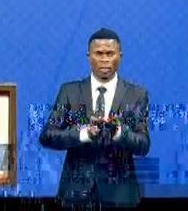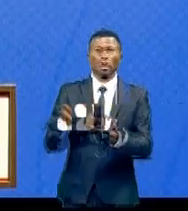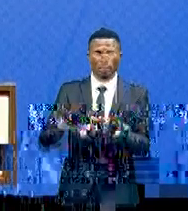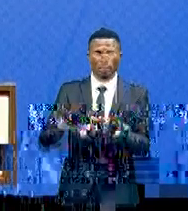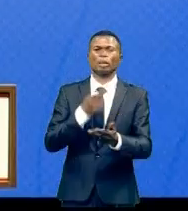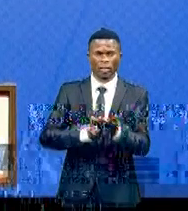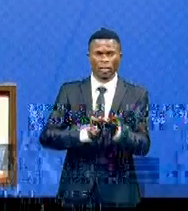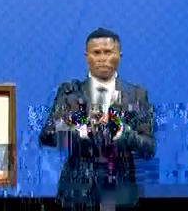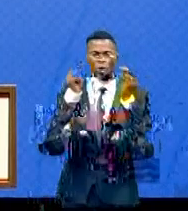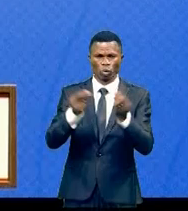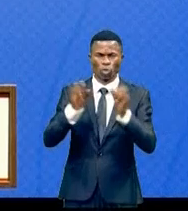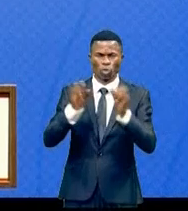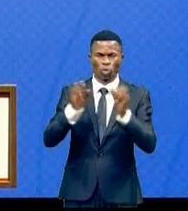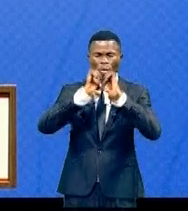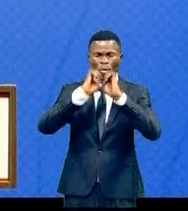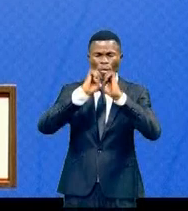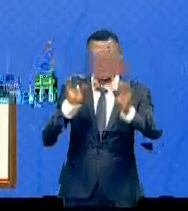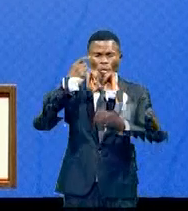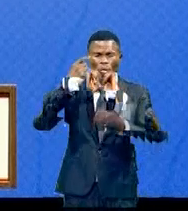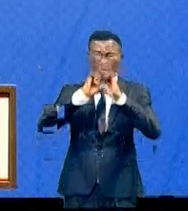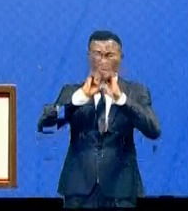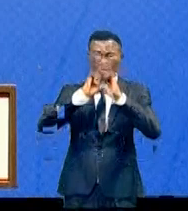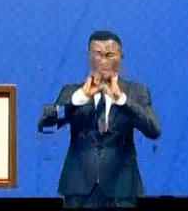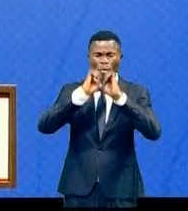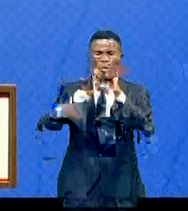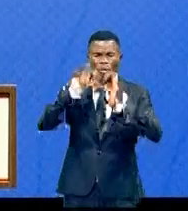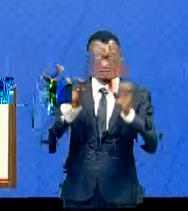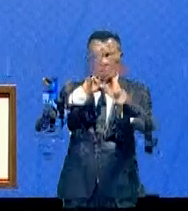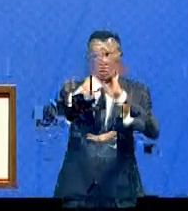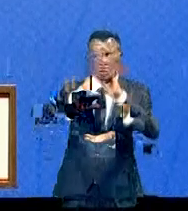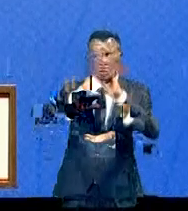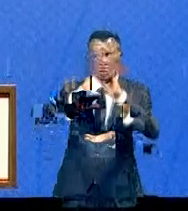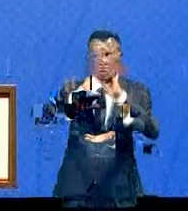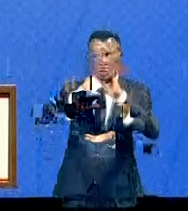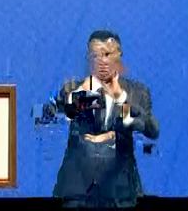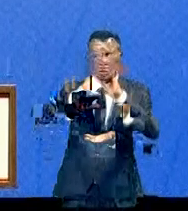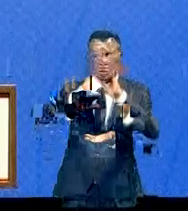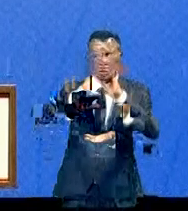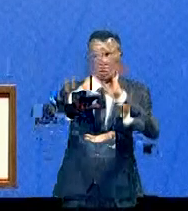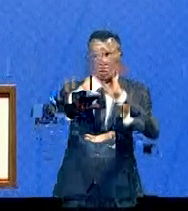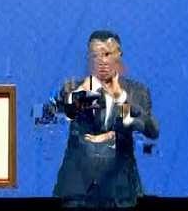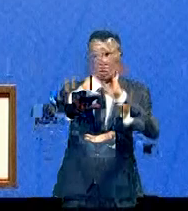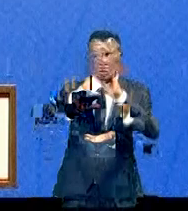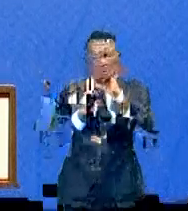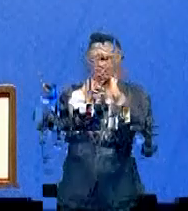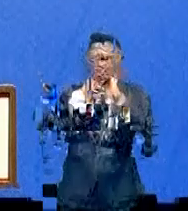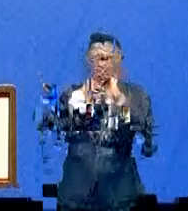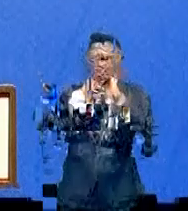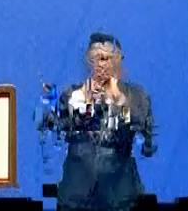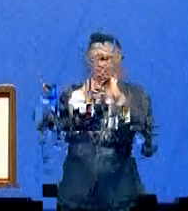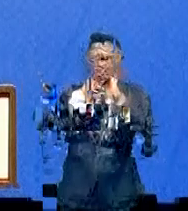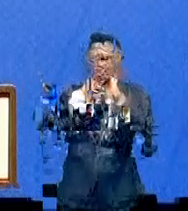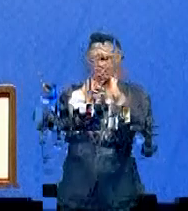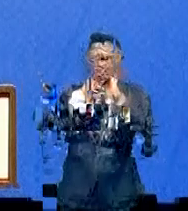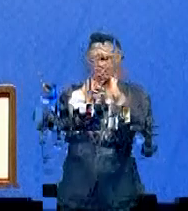sino-congolais et groupement d'entreprises chinoises, contrat qui a été renégocié en 2009. Le président